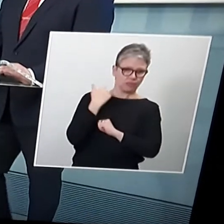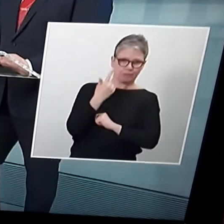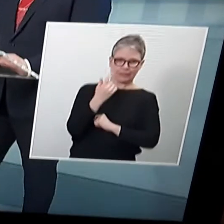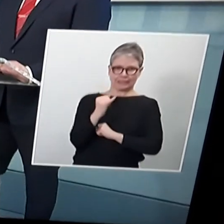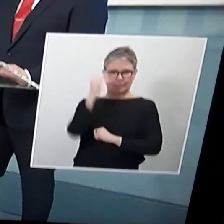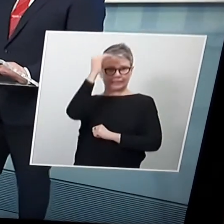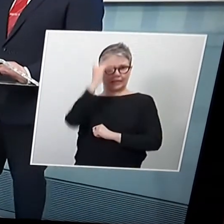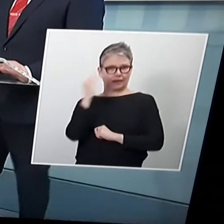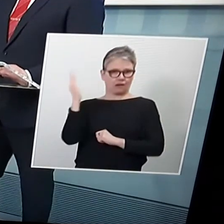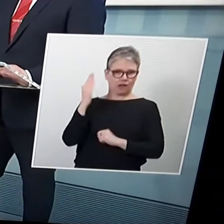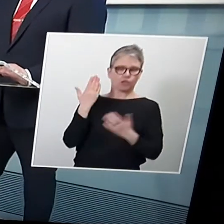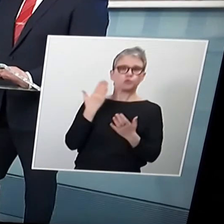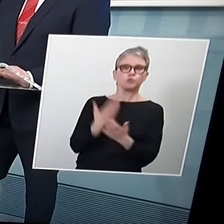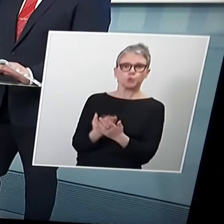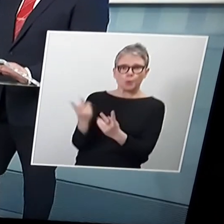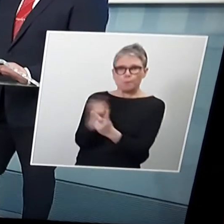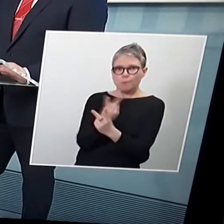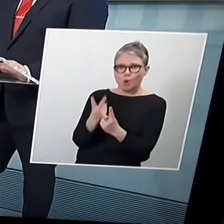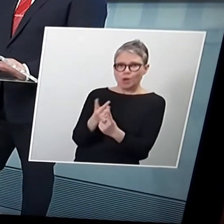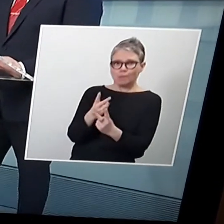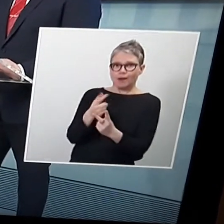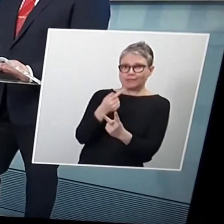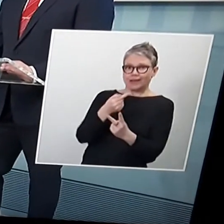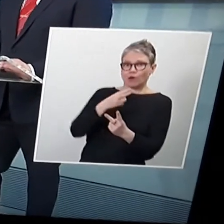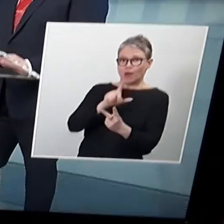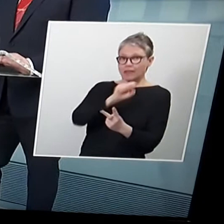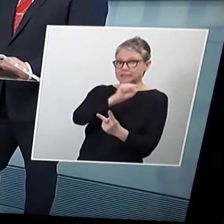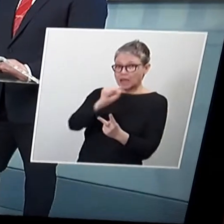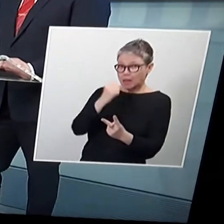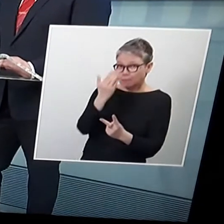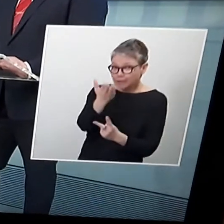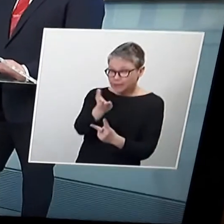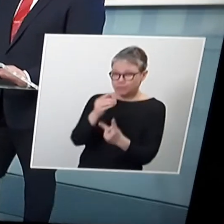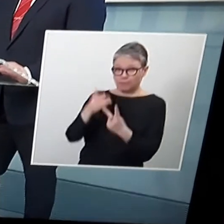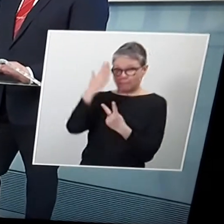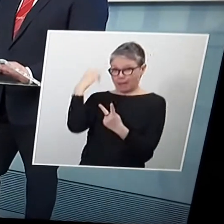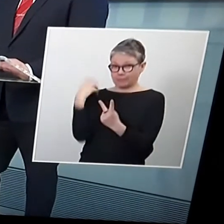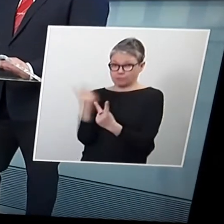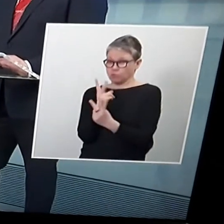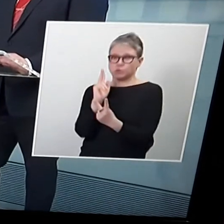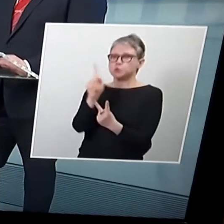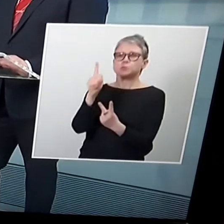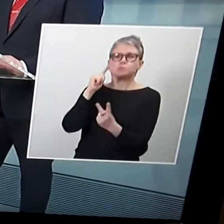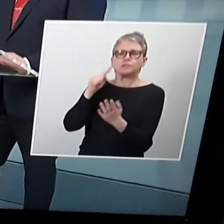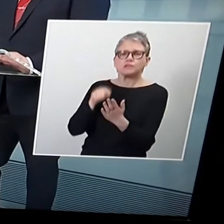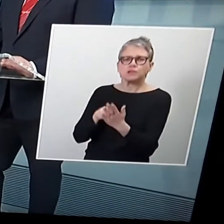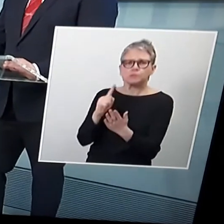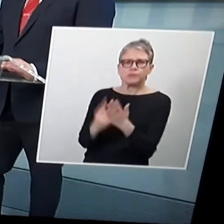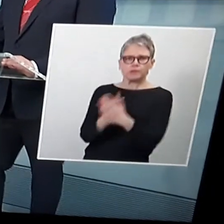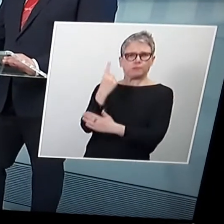kysyisin THL Salmiselta ja pääministeriltä, että mitä tässä niin kuin on tapahtunut ja mistä on kysymys?